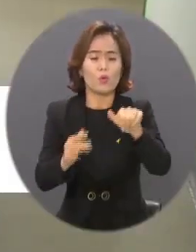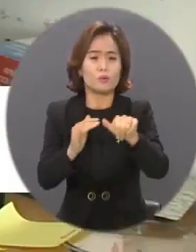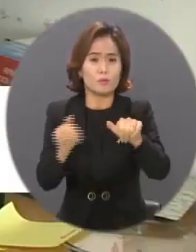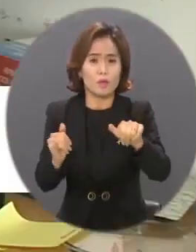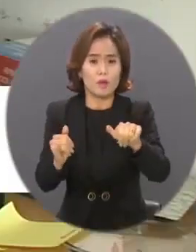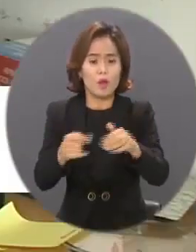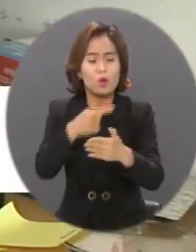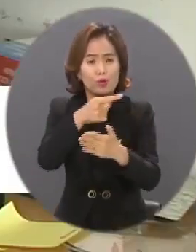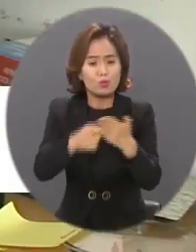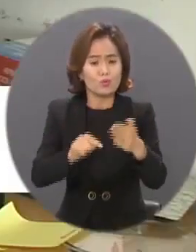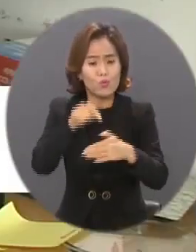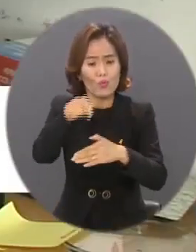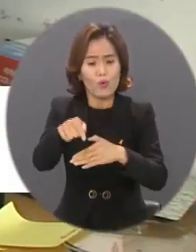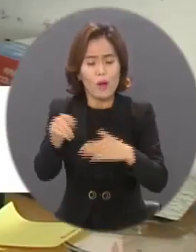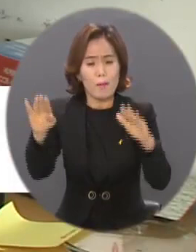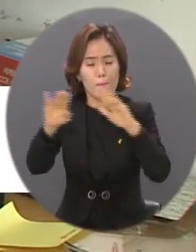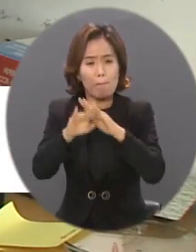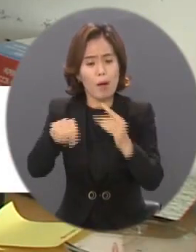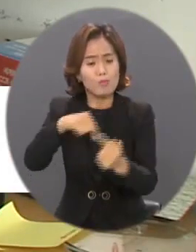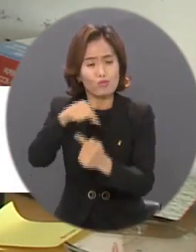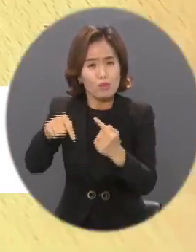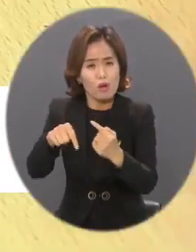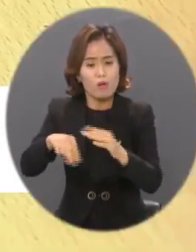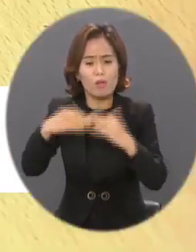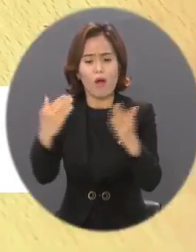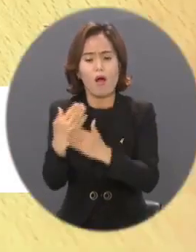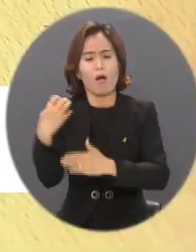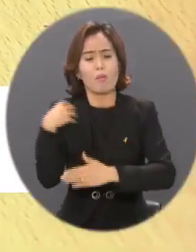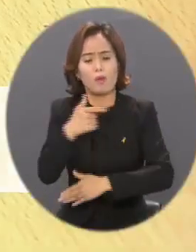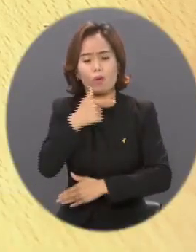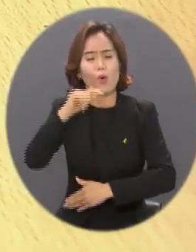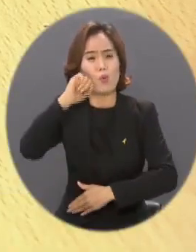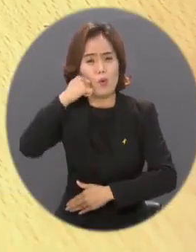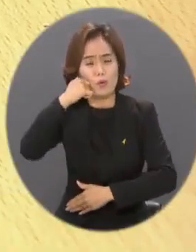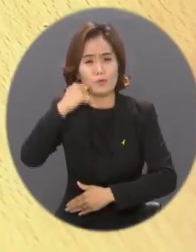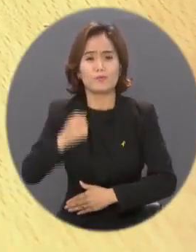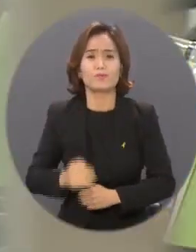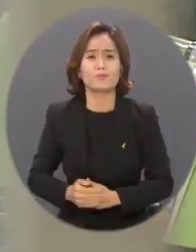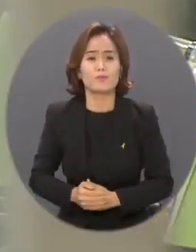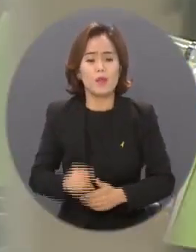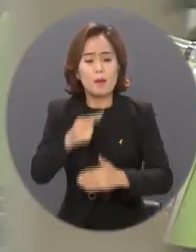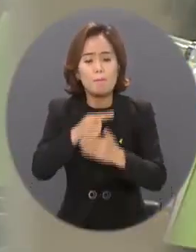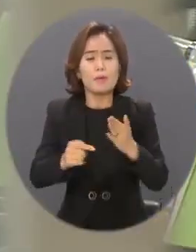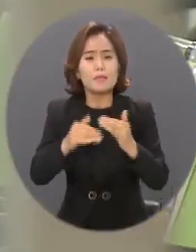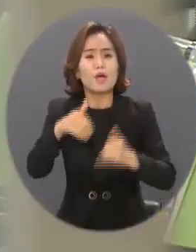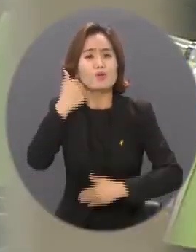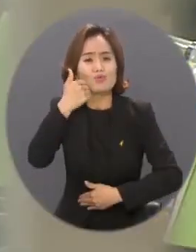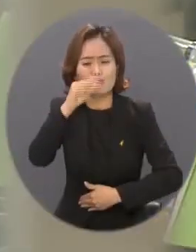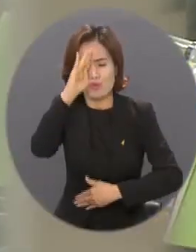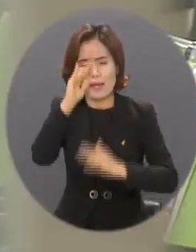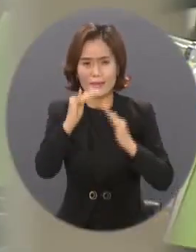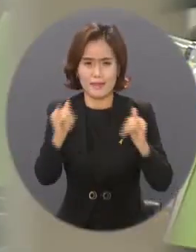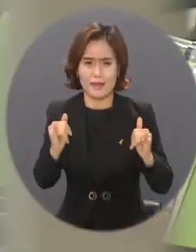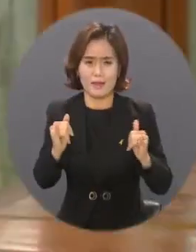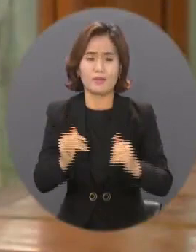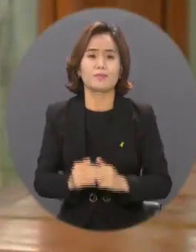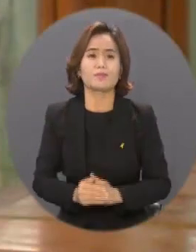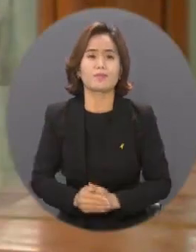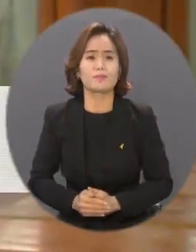명. 수술과 외래, 당직과 응급실 운영 등을 감당하기에는 역부족입니다. 피해는 환자들에게 돌아가고